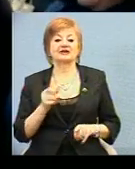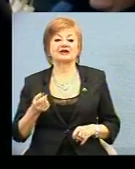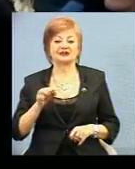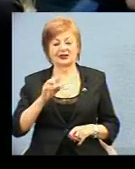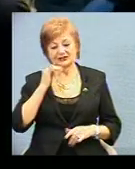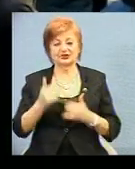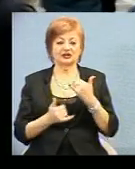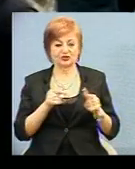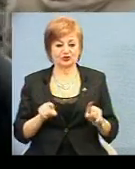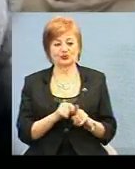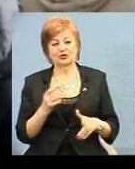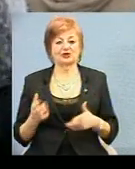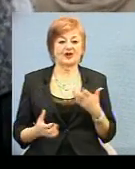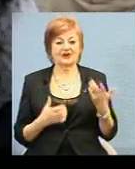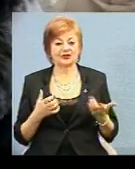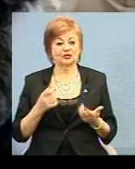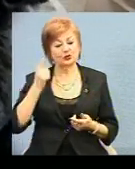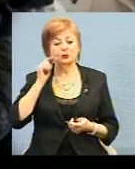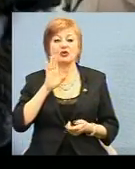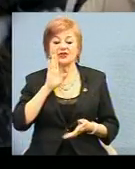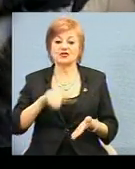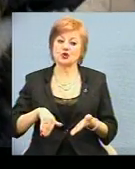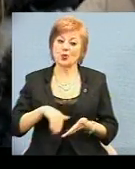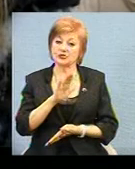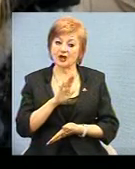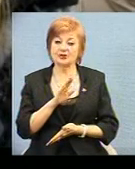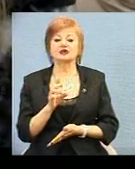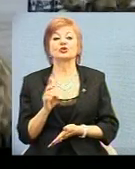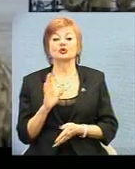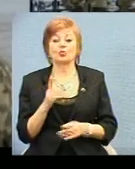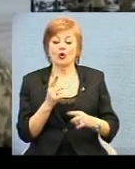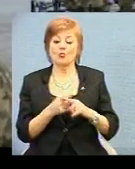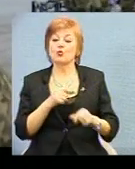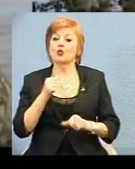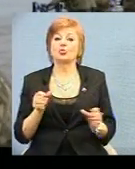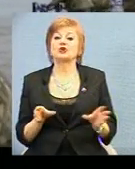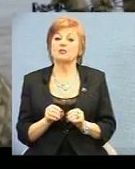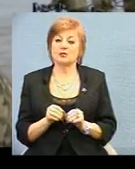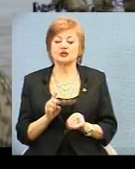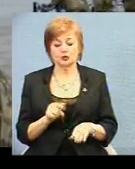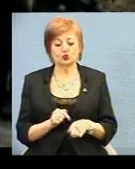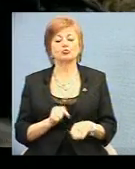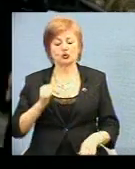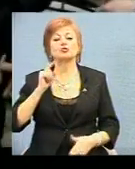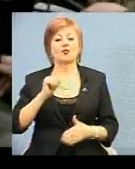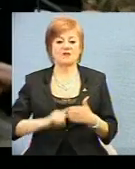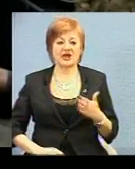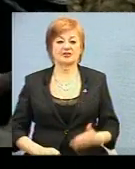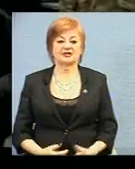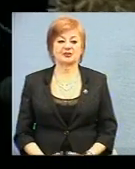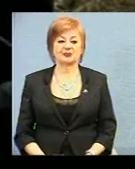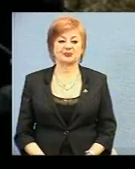військовослужбовець Сармату Олег Петриковець. Думав, дівчина відмовить, хоча разом тільки півроку, але у почуттях упевнені.